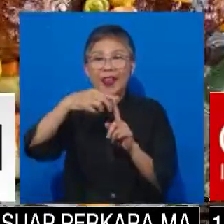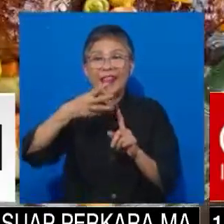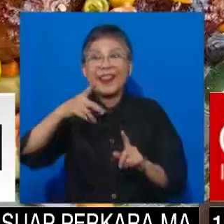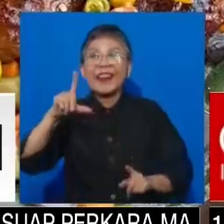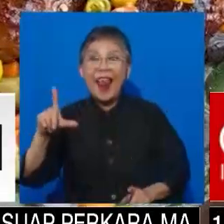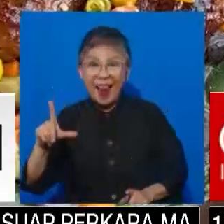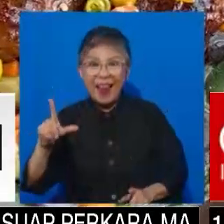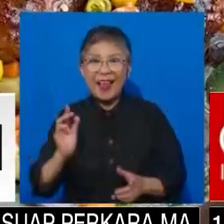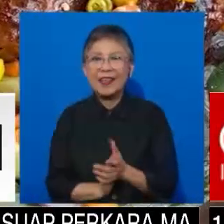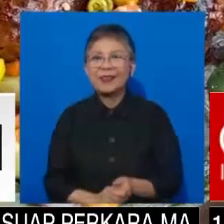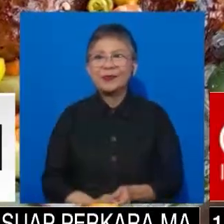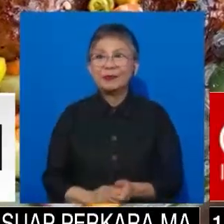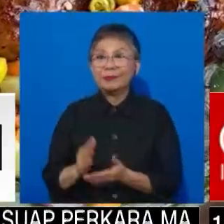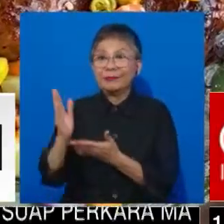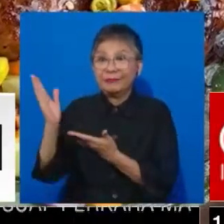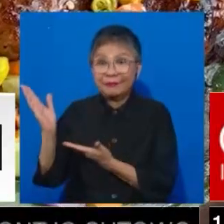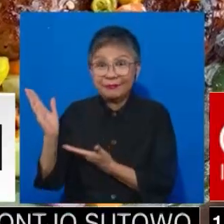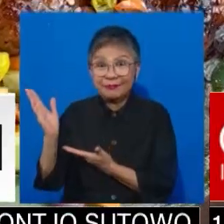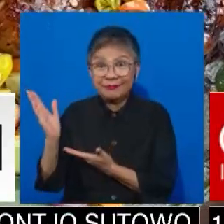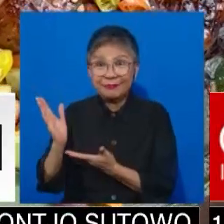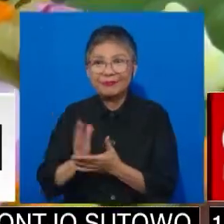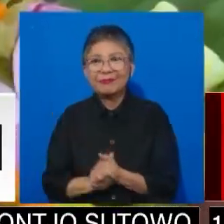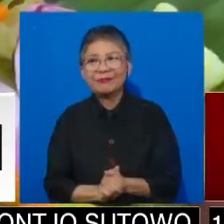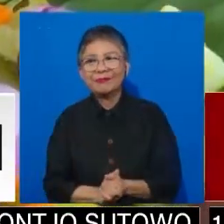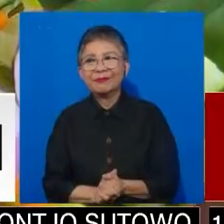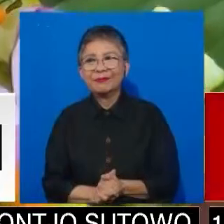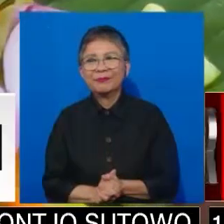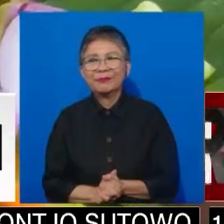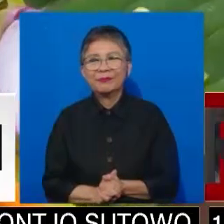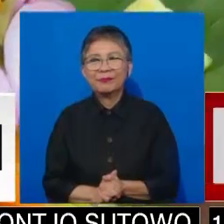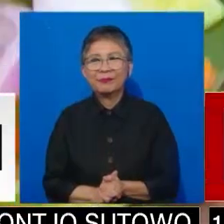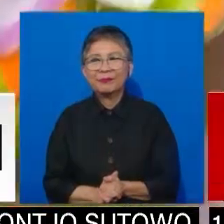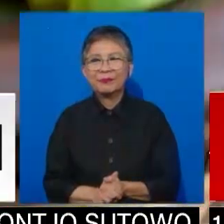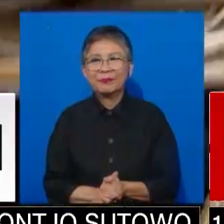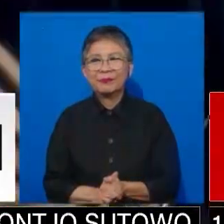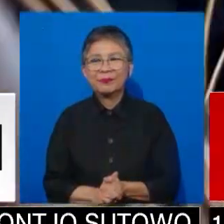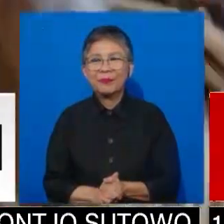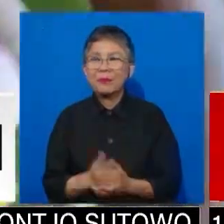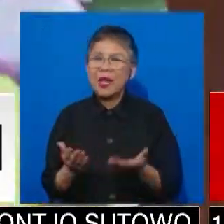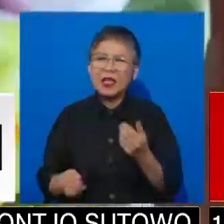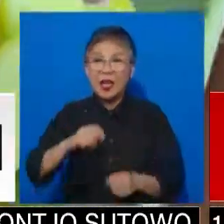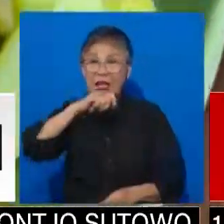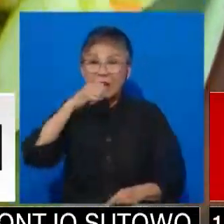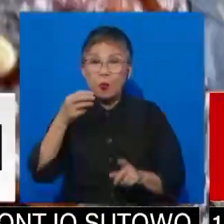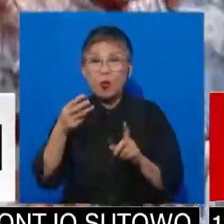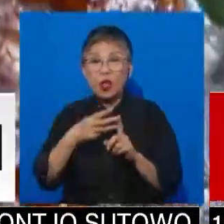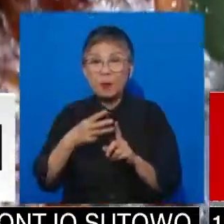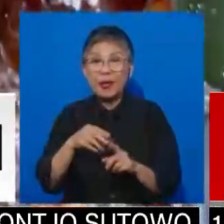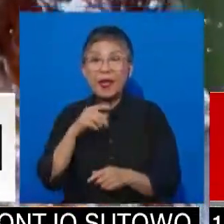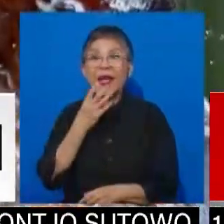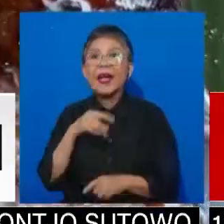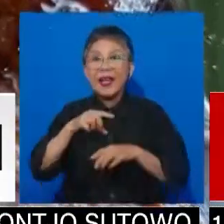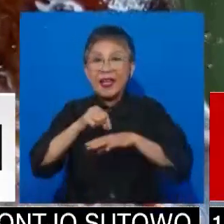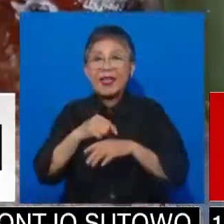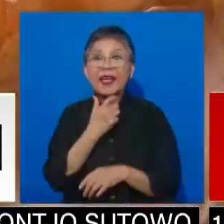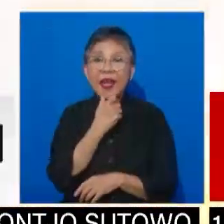Masih dari Kota Kembang, ini dia salah satu favoritnya warga Indonesia. Kalau biasanya sate buntel disajikan menggunakan daging